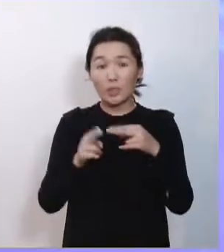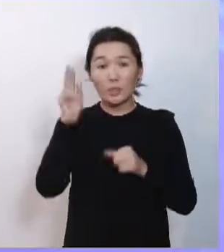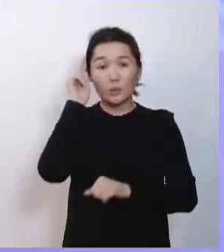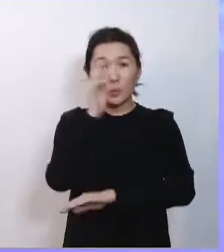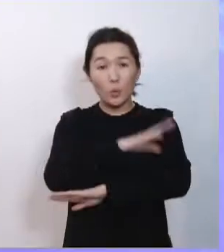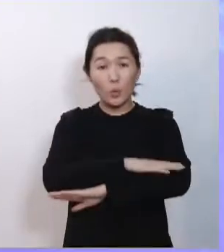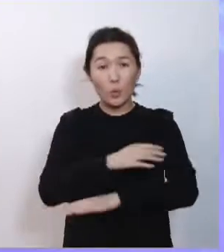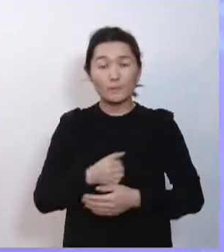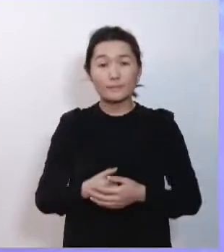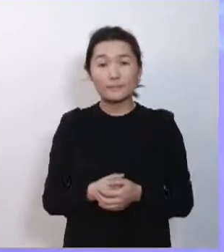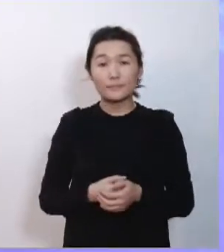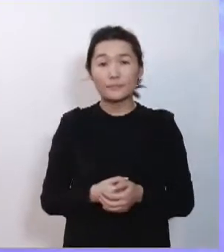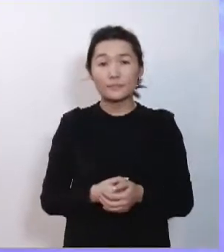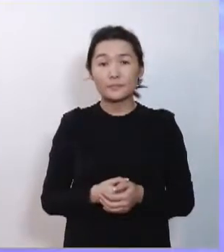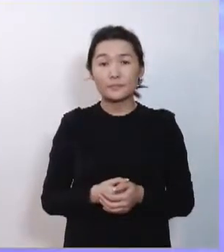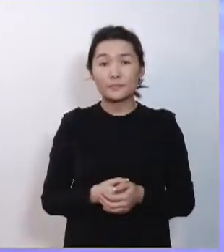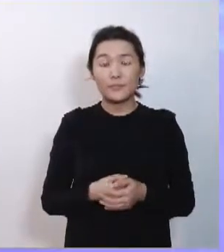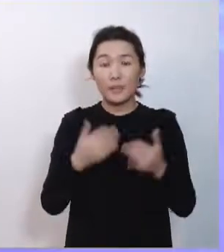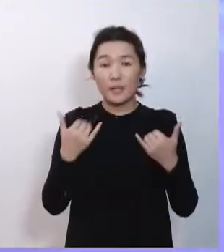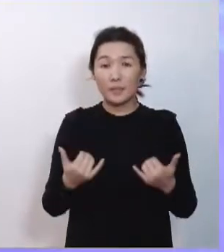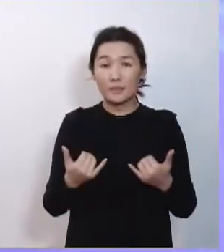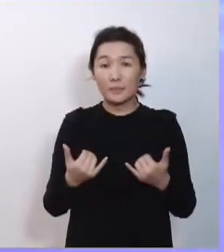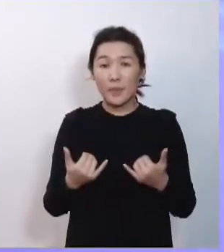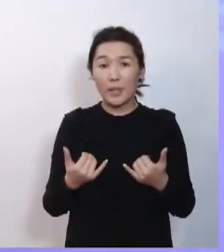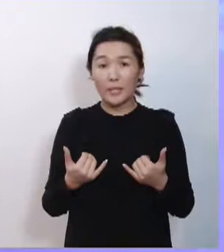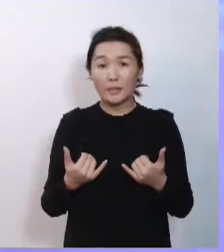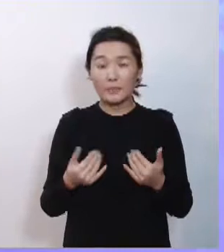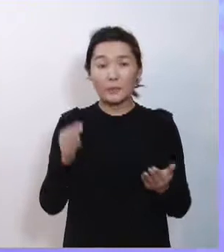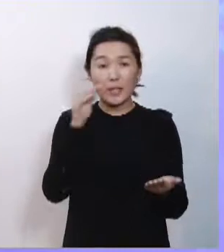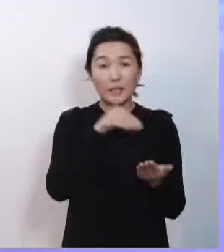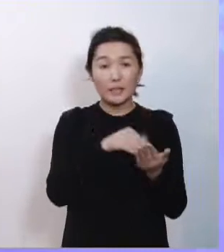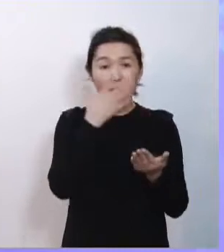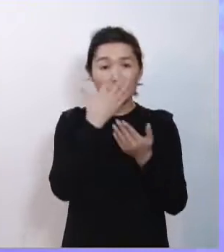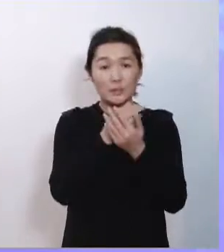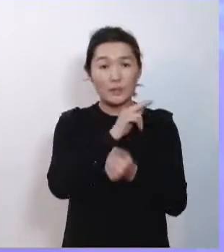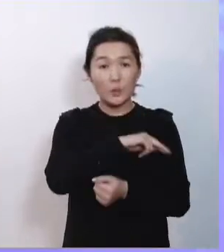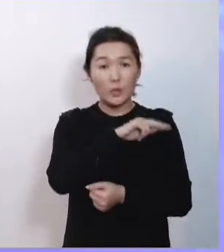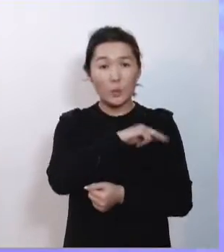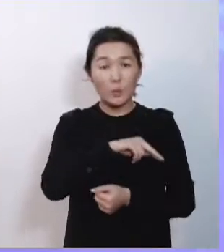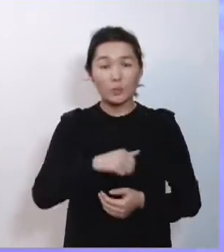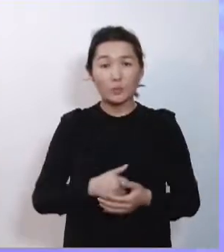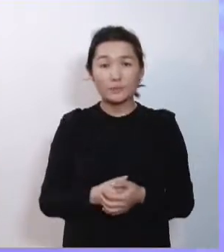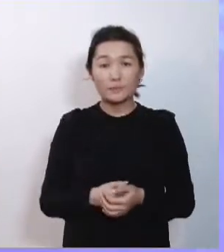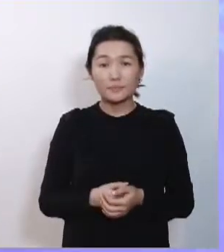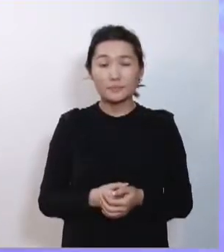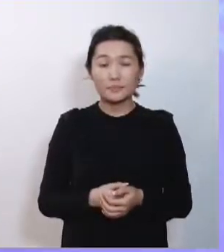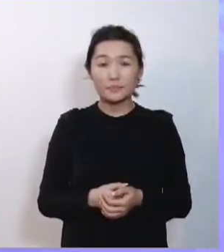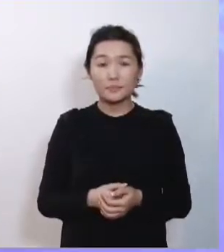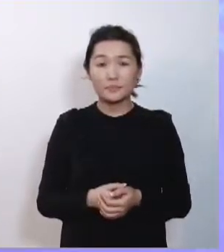к концу. А теперь оцените свою работу.